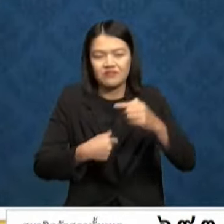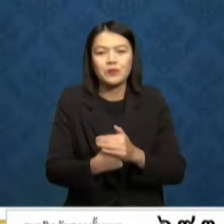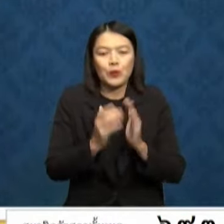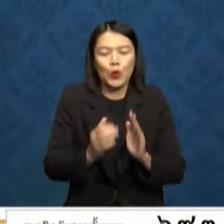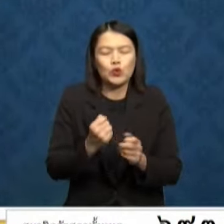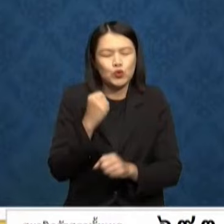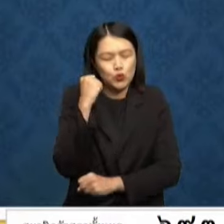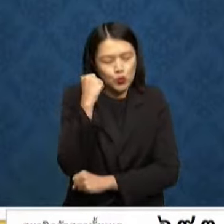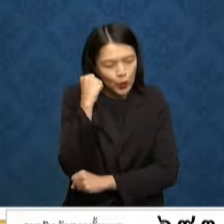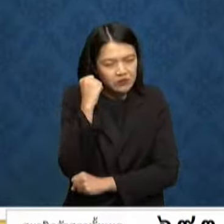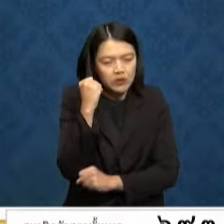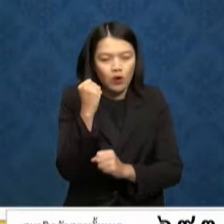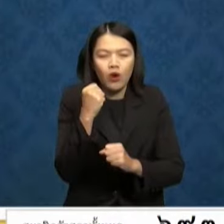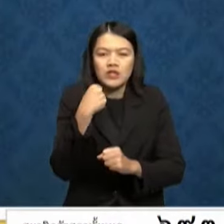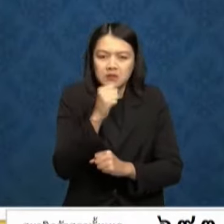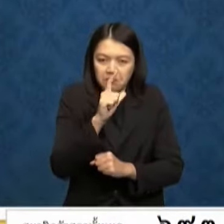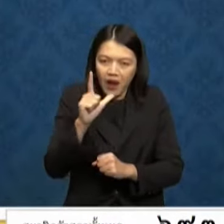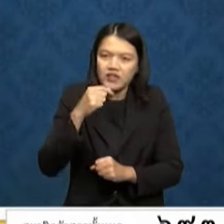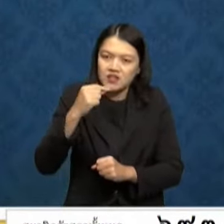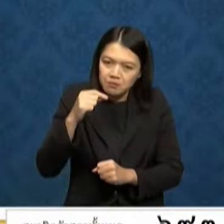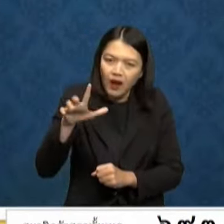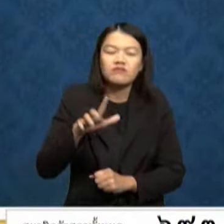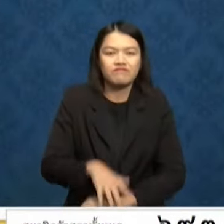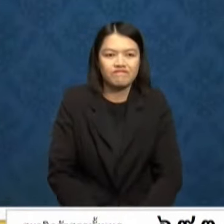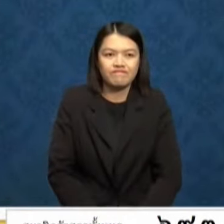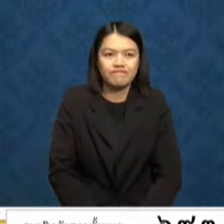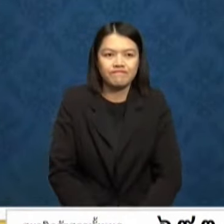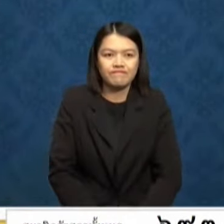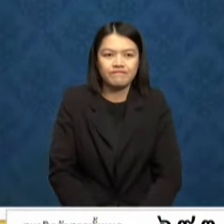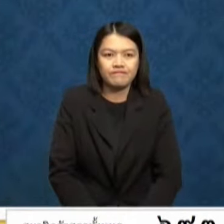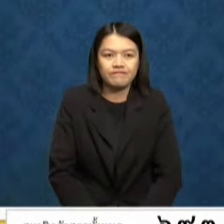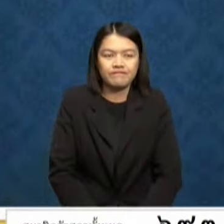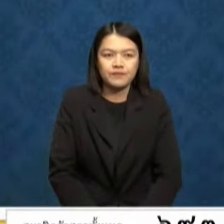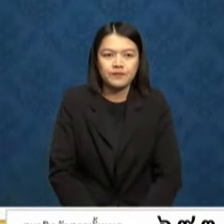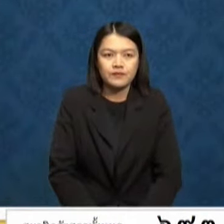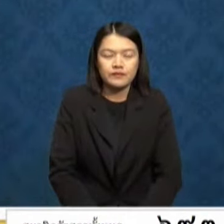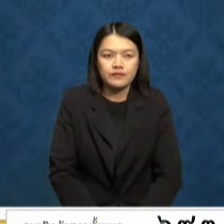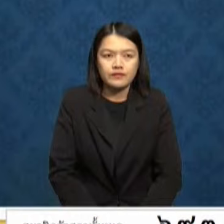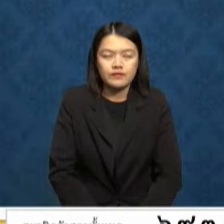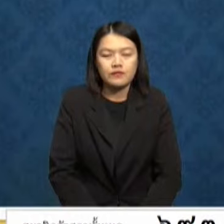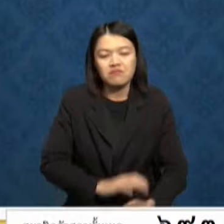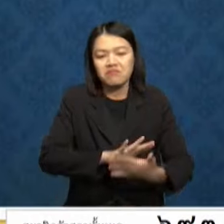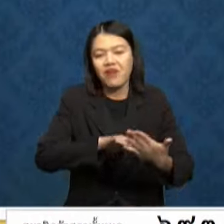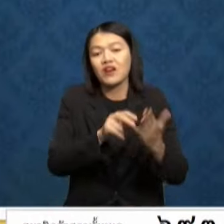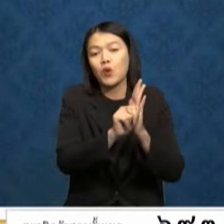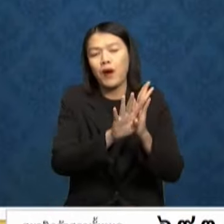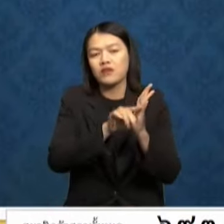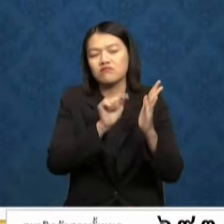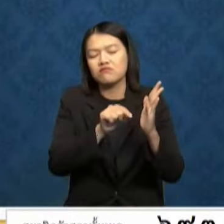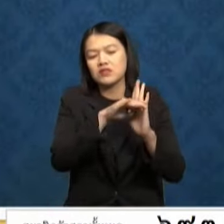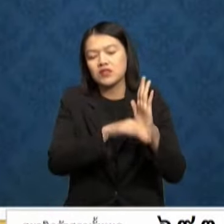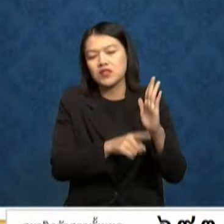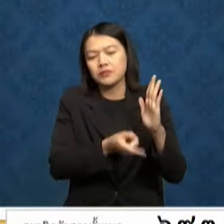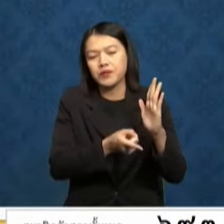คนจนนั้นจะมีนับ 10ล้านคนเพราะฉะนั้นวันนี้นโยบายเช่นนี้มัน